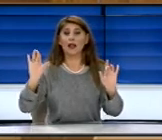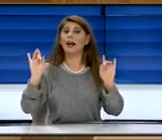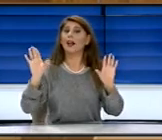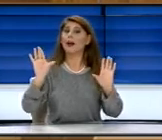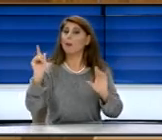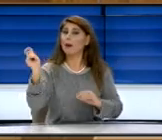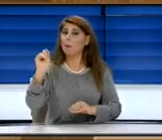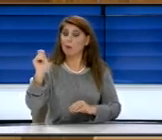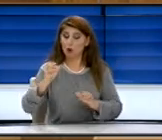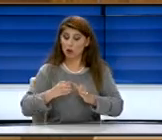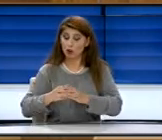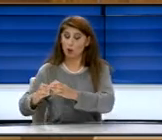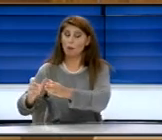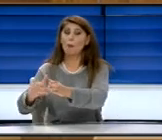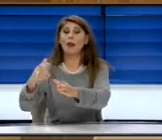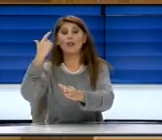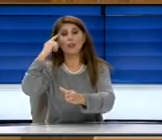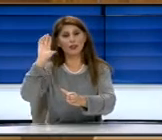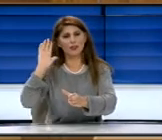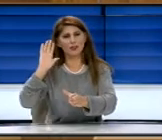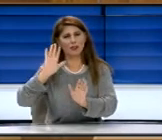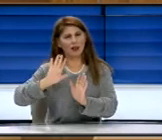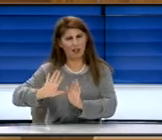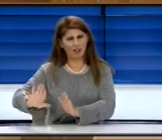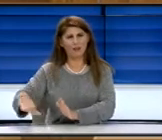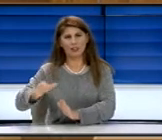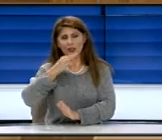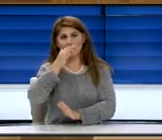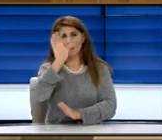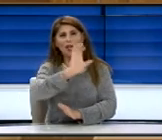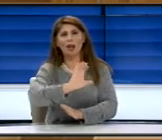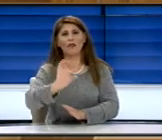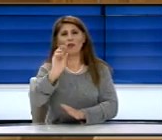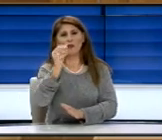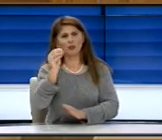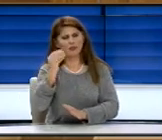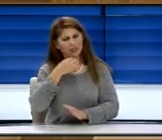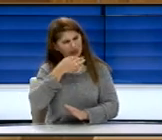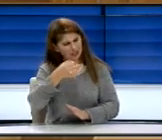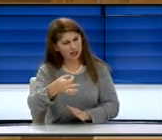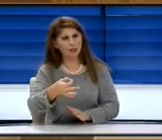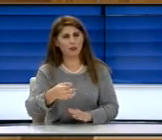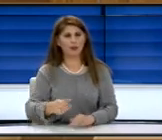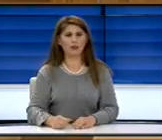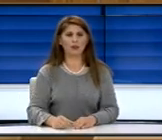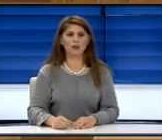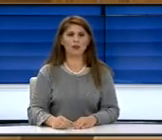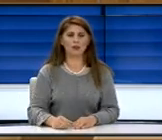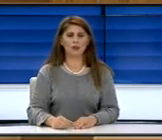πολιτική πτέρυγα εδώ μέσα. Αφήστε, τα είπαν όλα προχθές οι ευρωβουλευτές σας βέβαια, που σήκουσαν